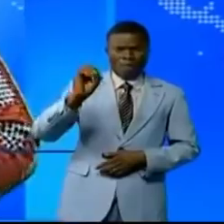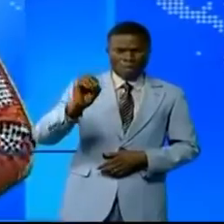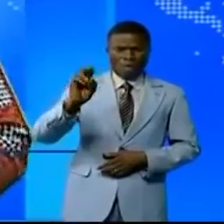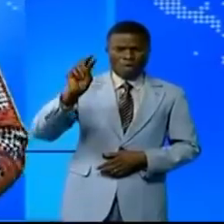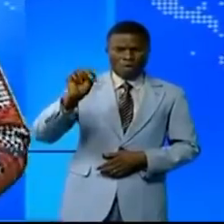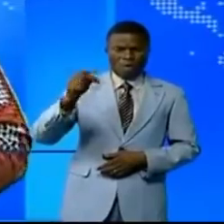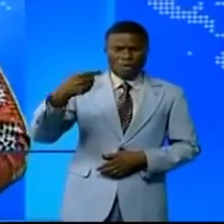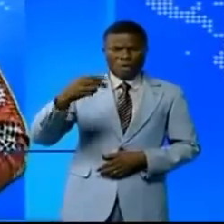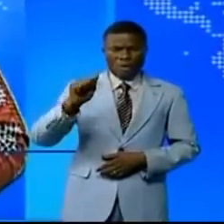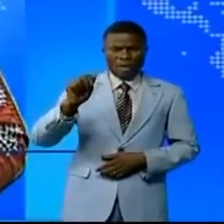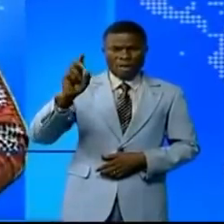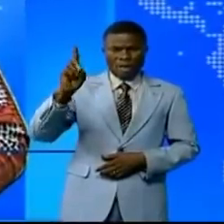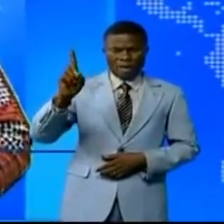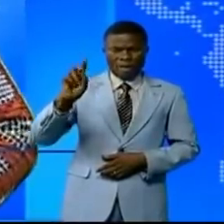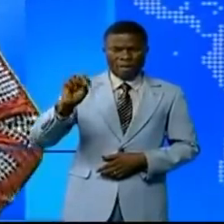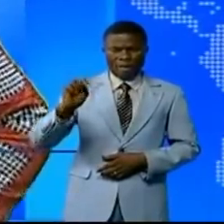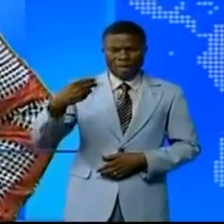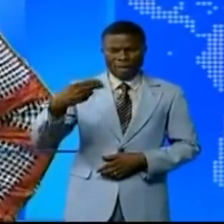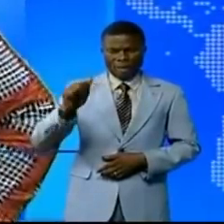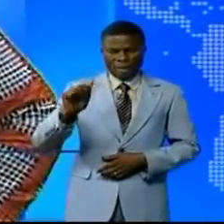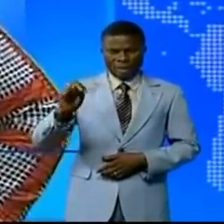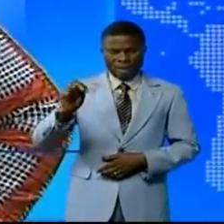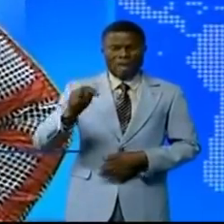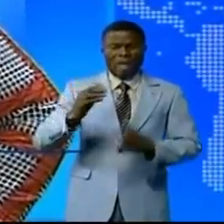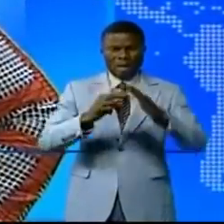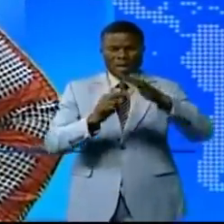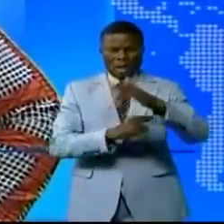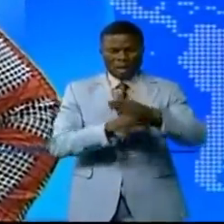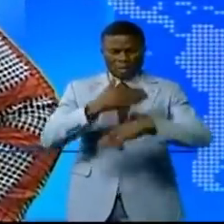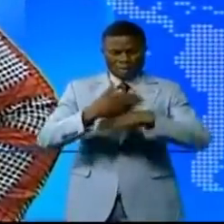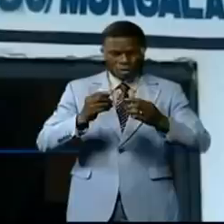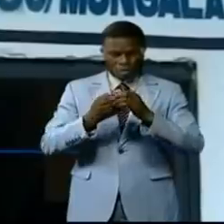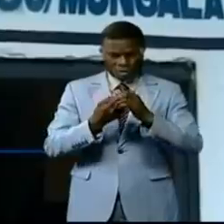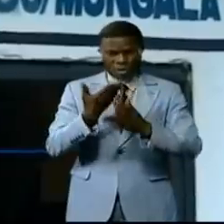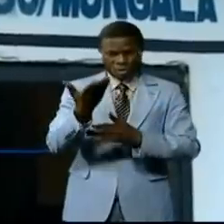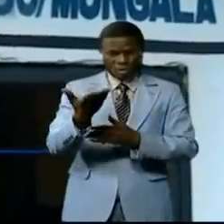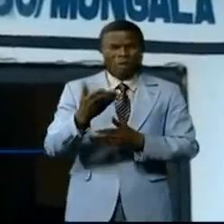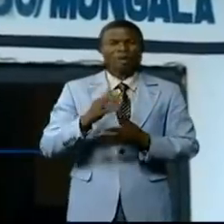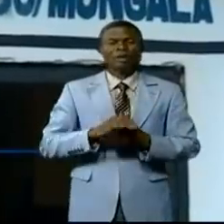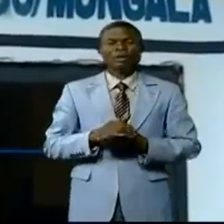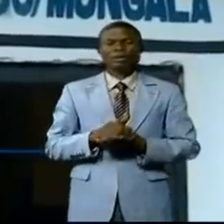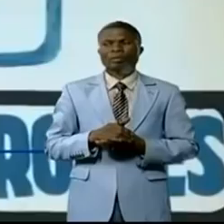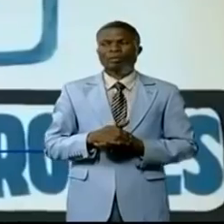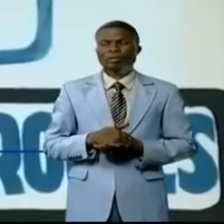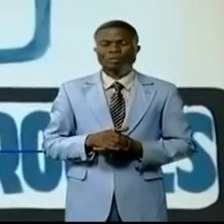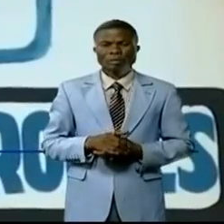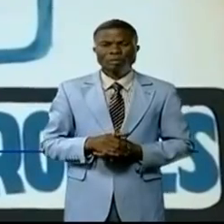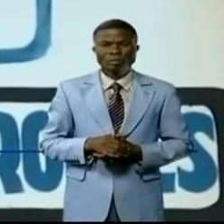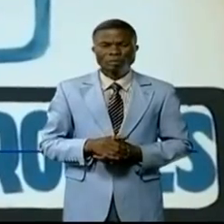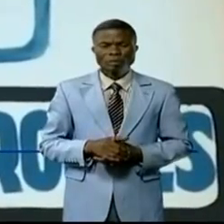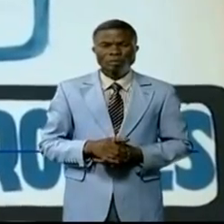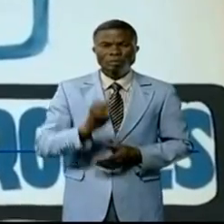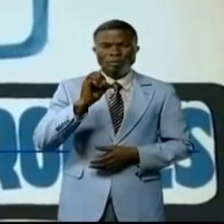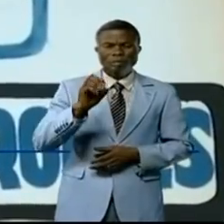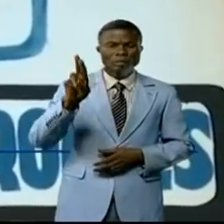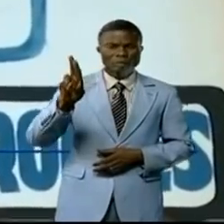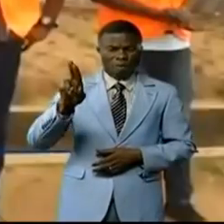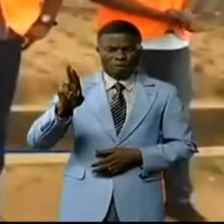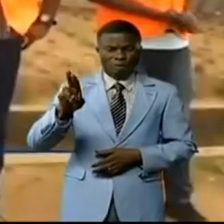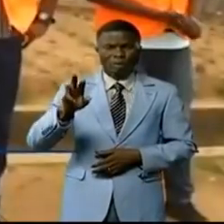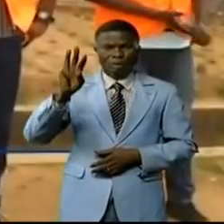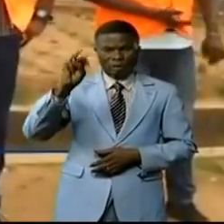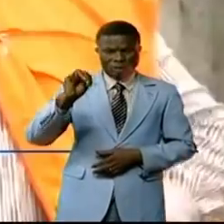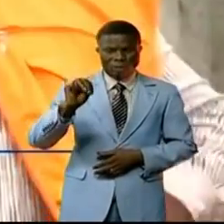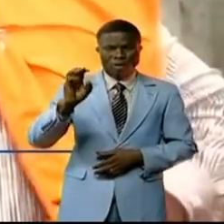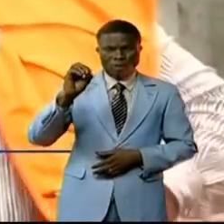ponts seront réhabilités sur cet axe. Explication dans ce reportage. Direction provinciale de l'Office des routes Mungala est à